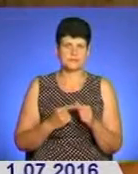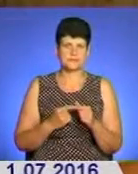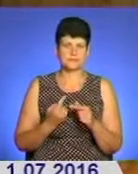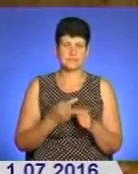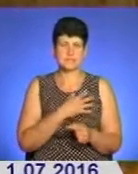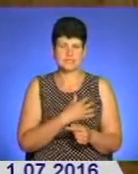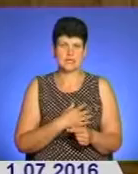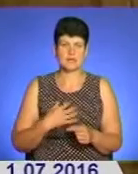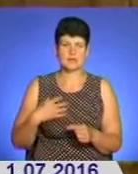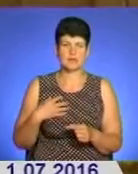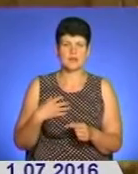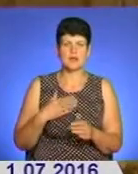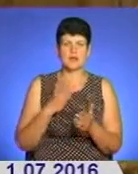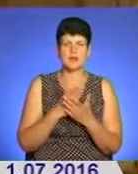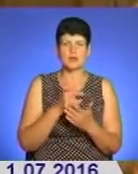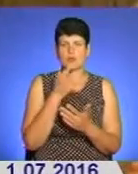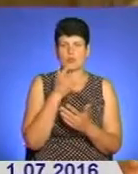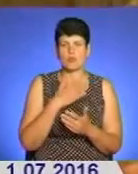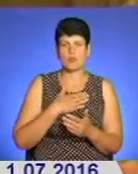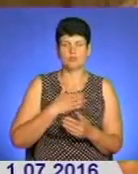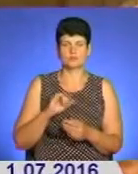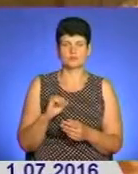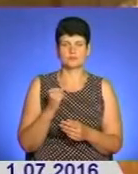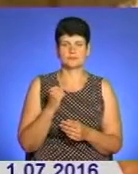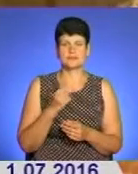нагрудна, яка умита кров'ю мого побратима.